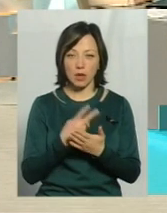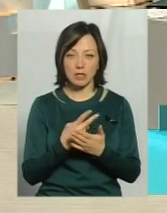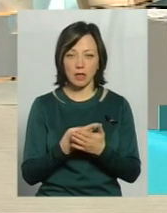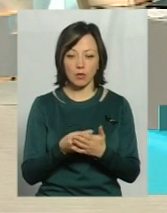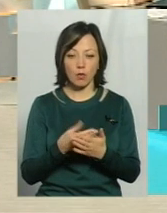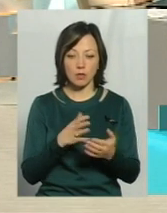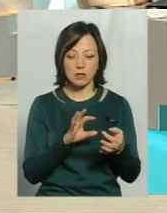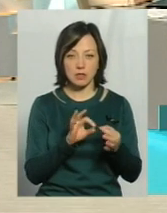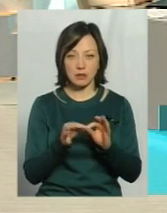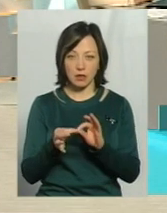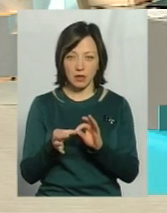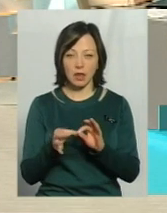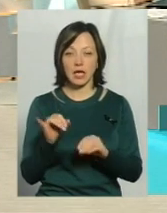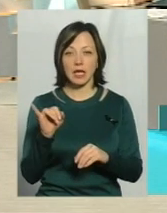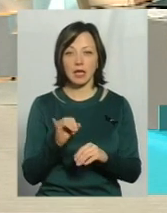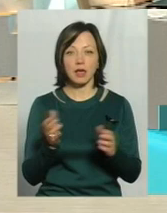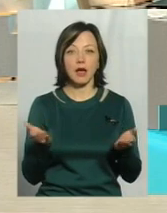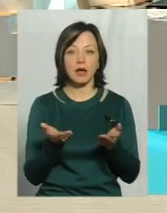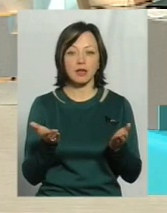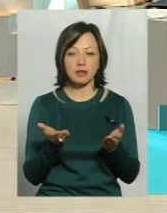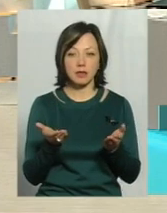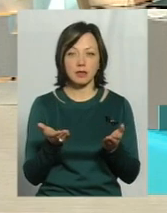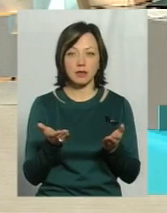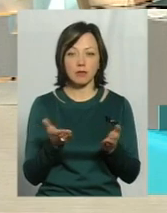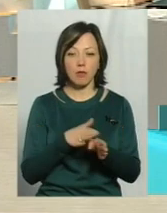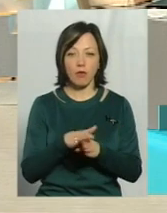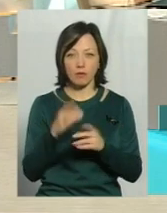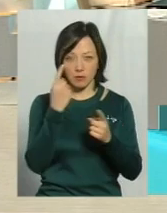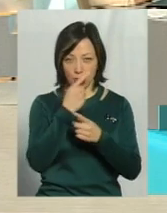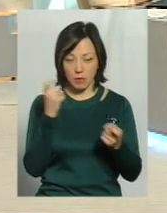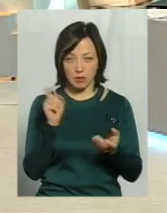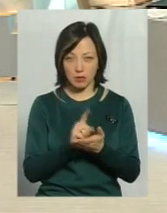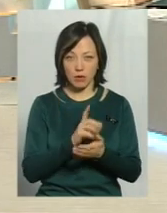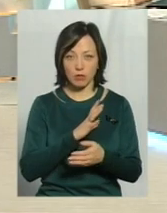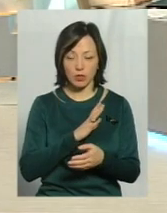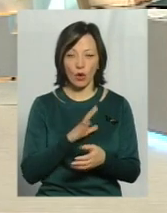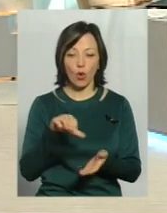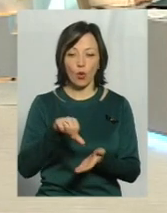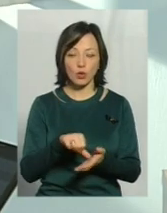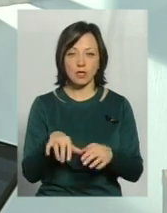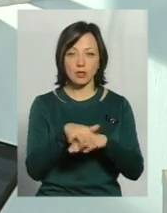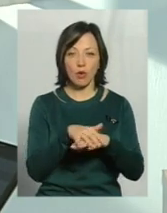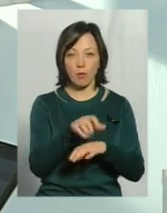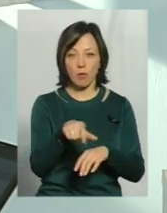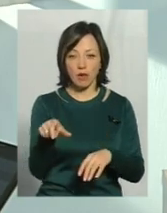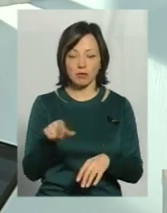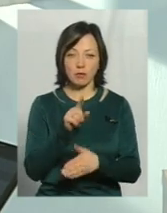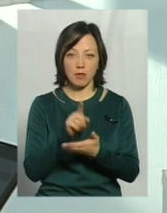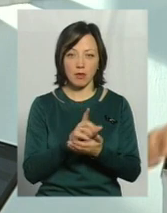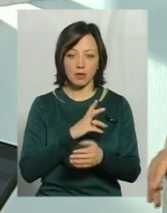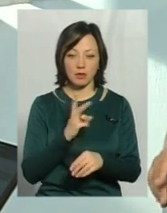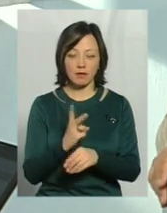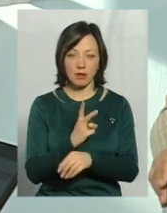оцінці впливу, наскільки повнота інформації має бути. Тобто участь громадськості має бути в цьому в два